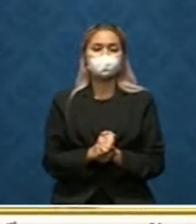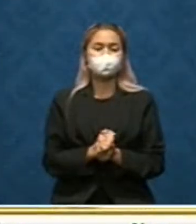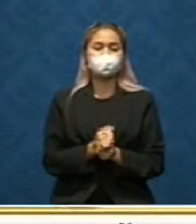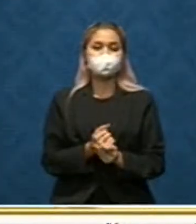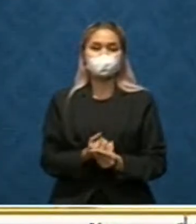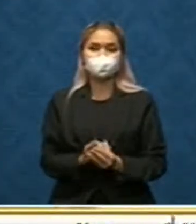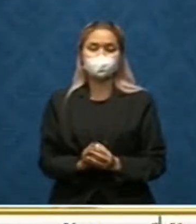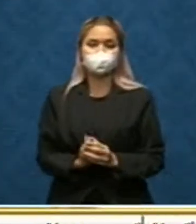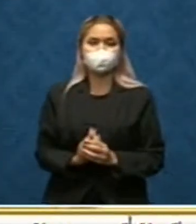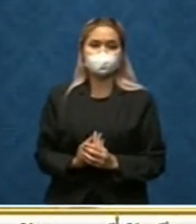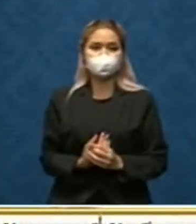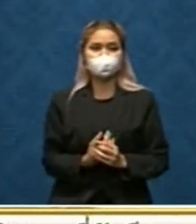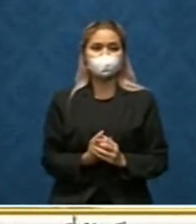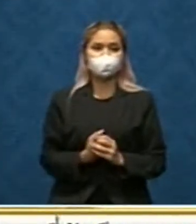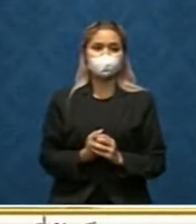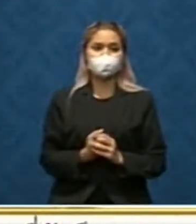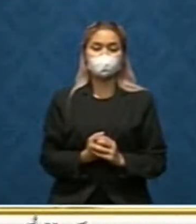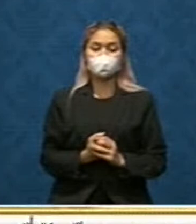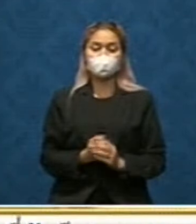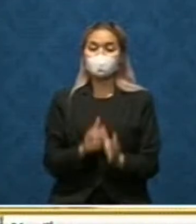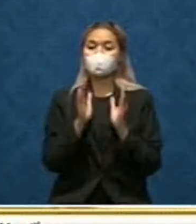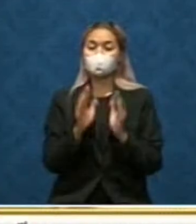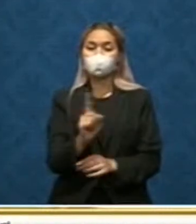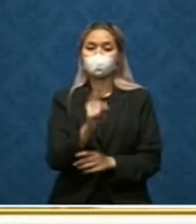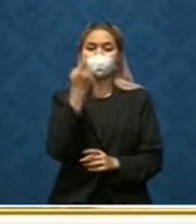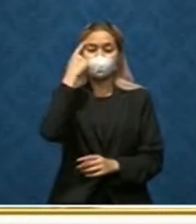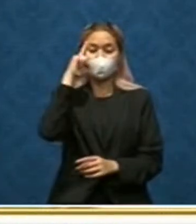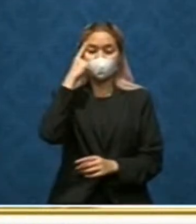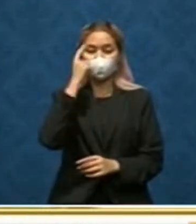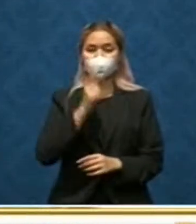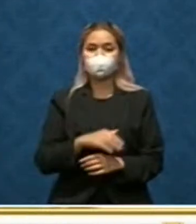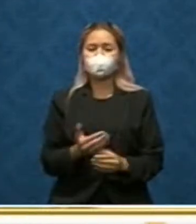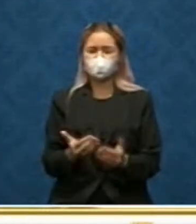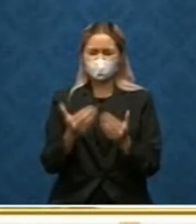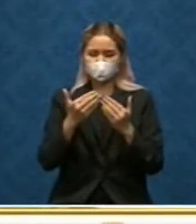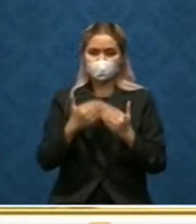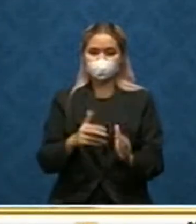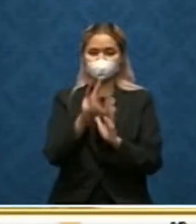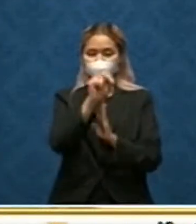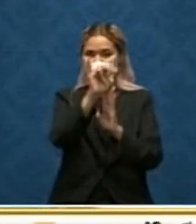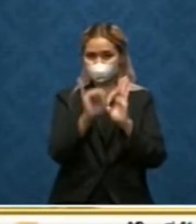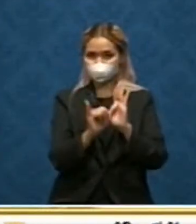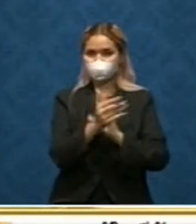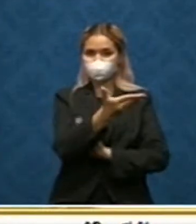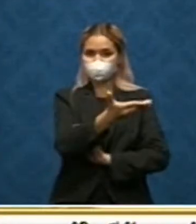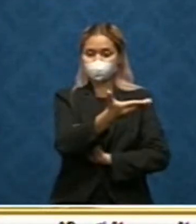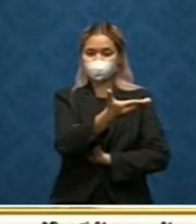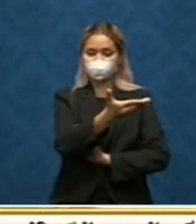วนนี้ เป็มนุษ พัน ไหน ไมู้ ของ เรา นี้ไป นโยบาย ตอไป กอบ่อไป ครับ